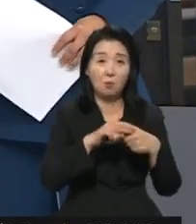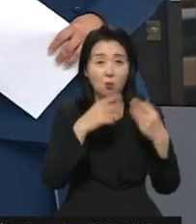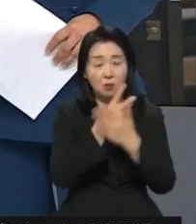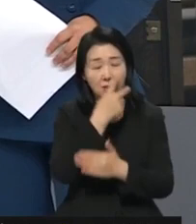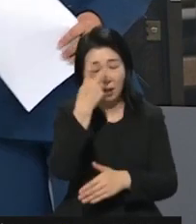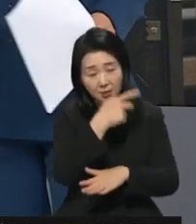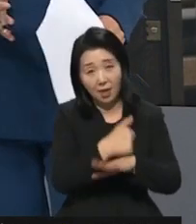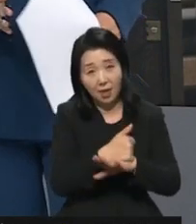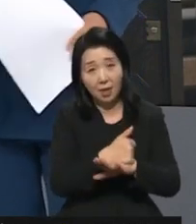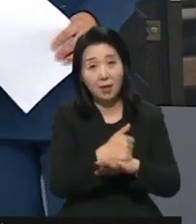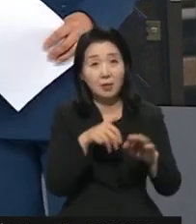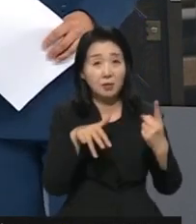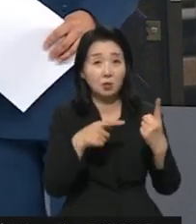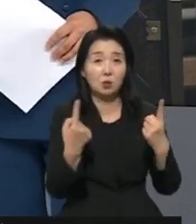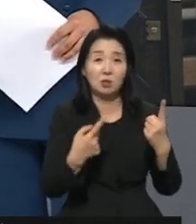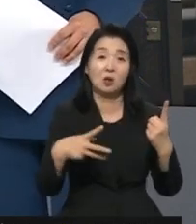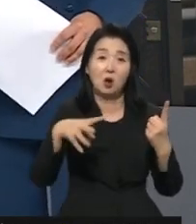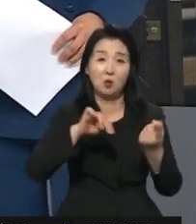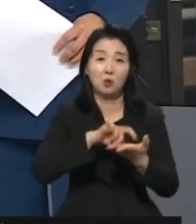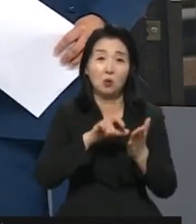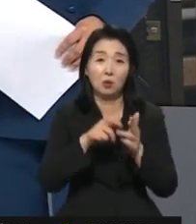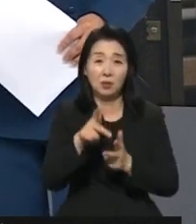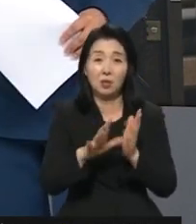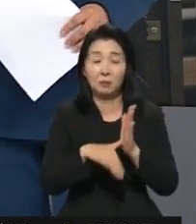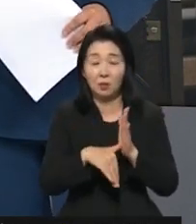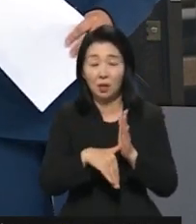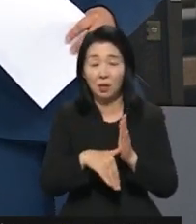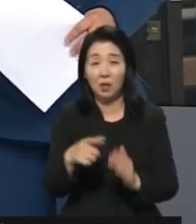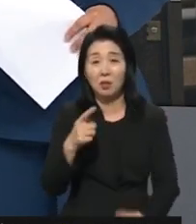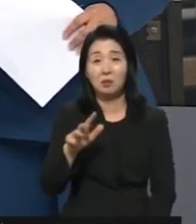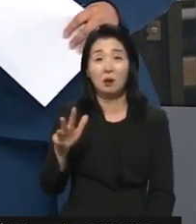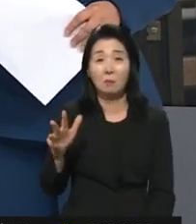감사를 했더니 1조 1천억 규모의 사업에서 총